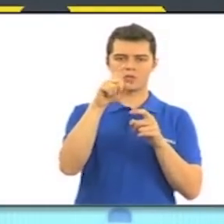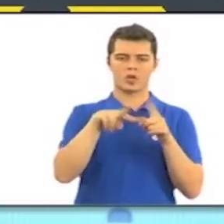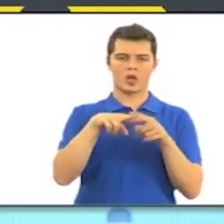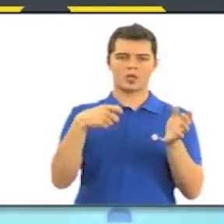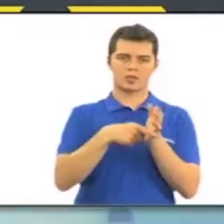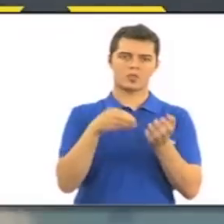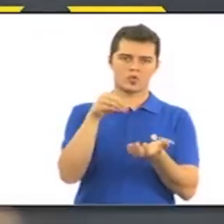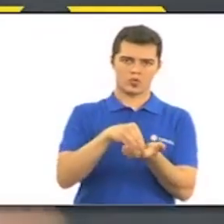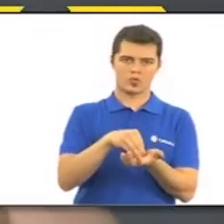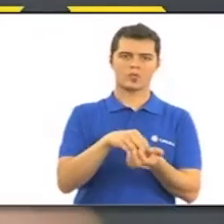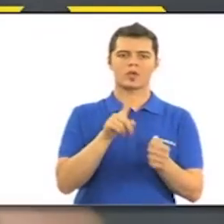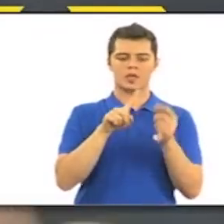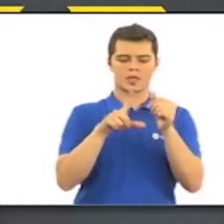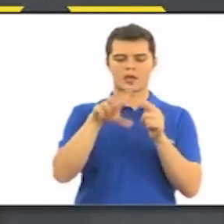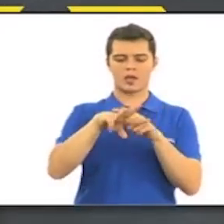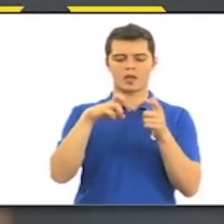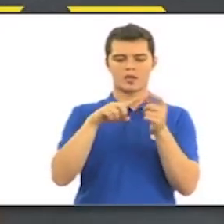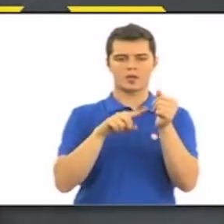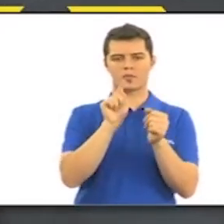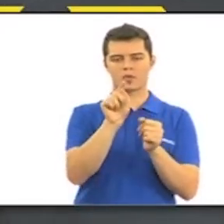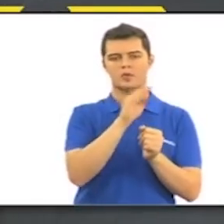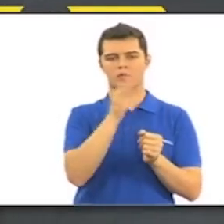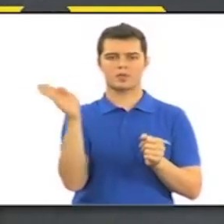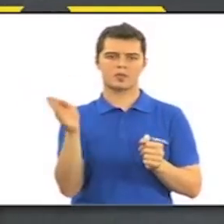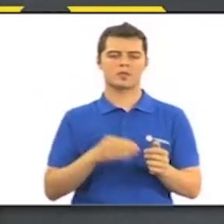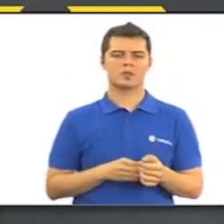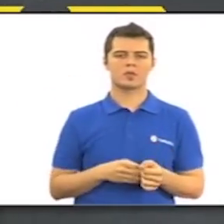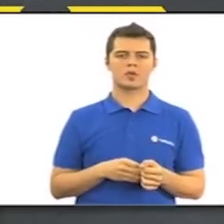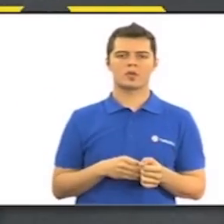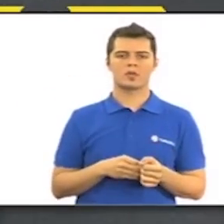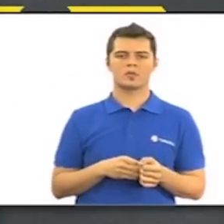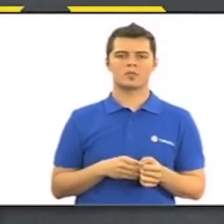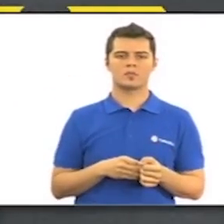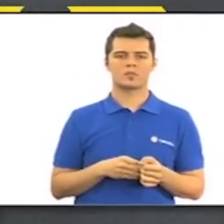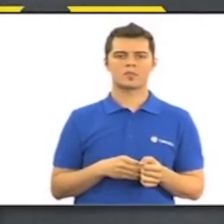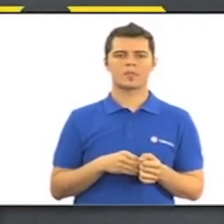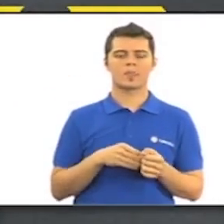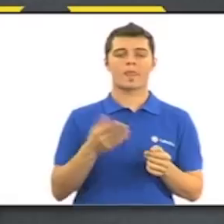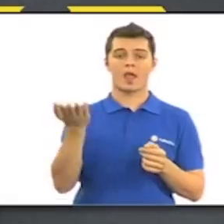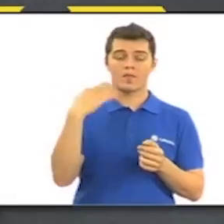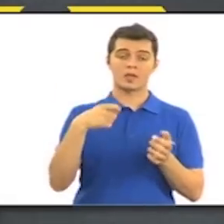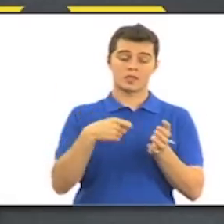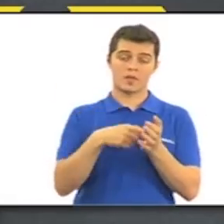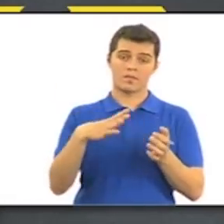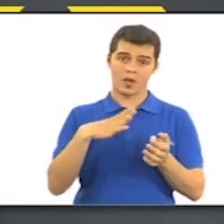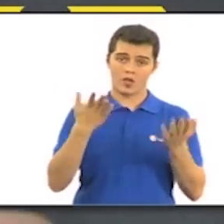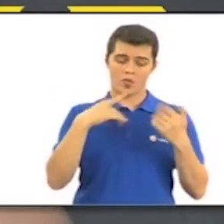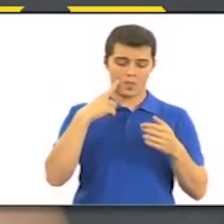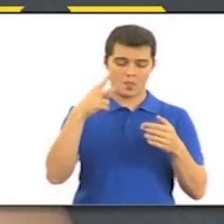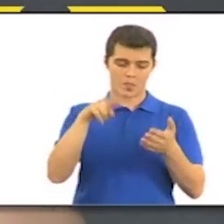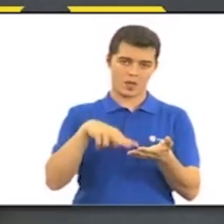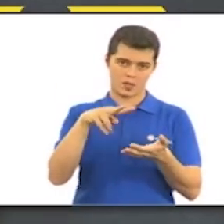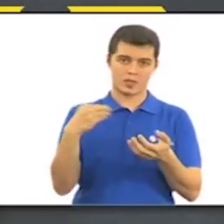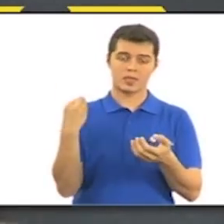soyad ve kullanıcı adı bölümlerine kişisel bilgilerimizi yazıyoruz ve ileri butonuna dokunuyoruz. Eğer seçmiş olduğumuz kullanıcı